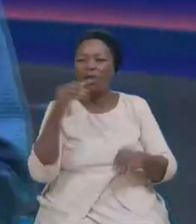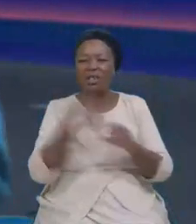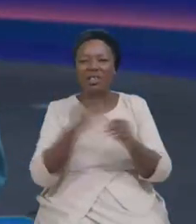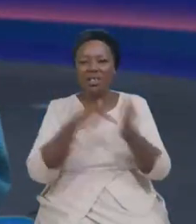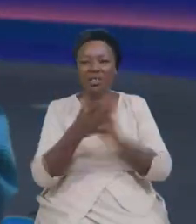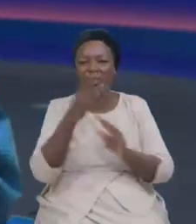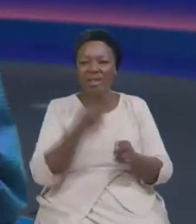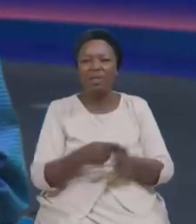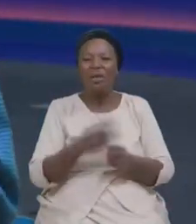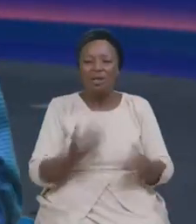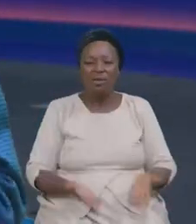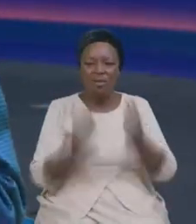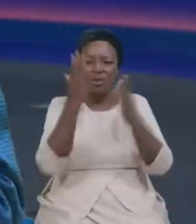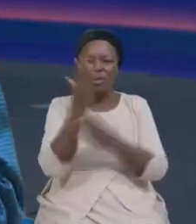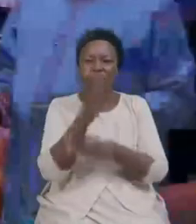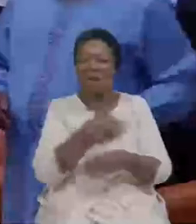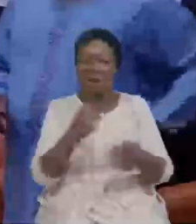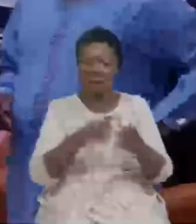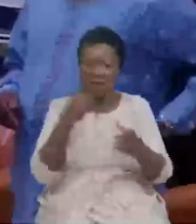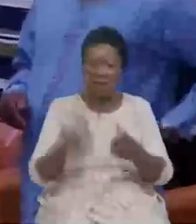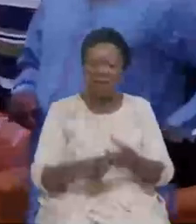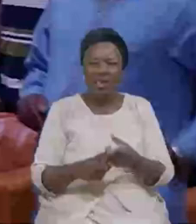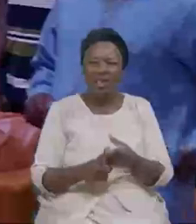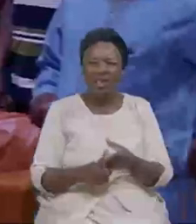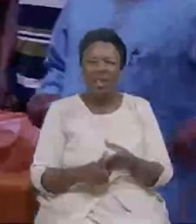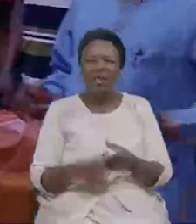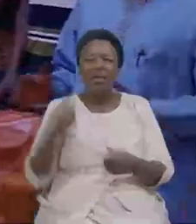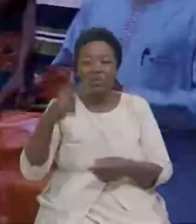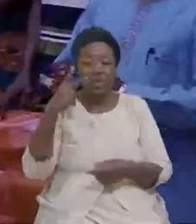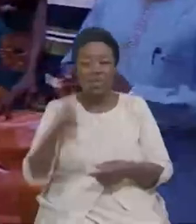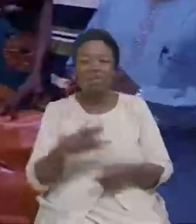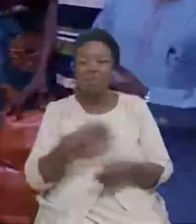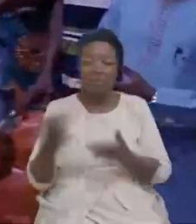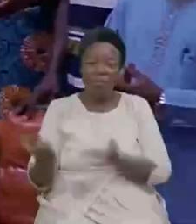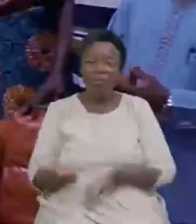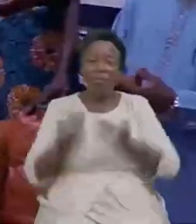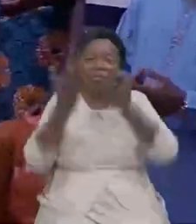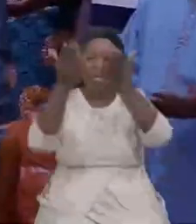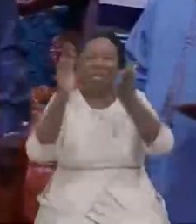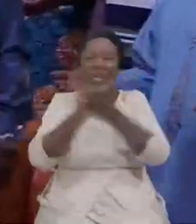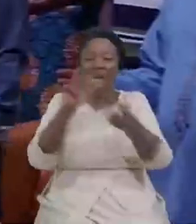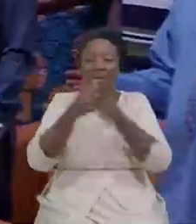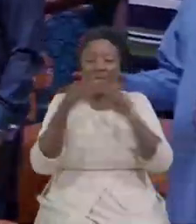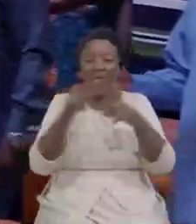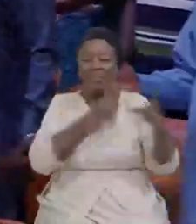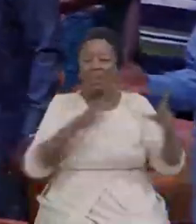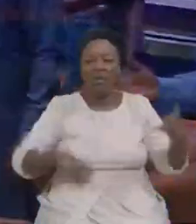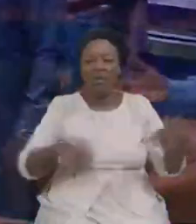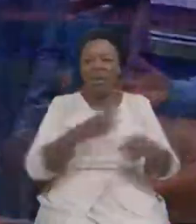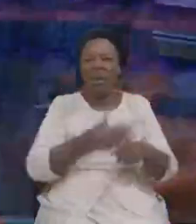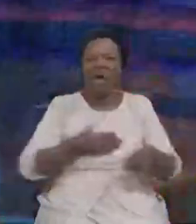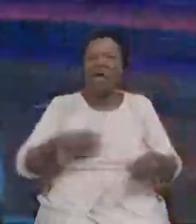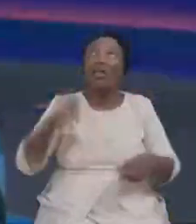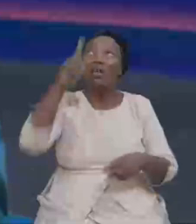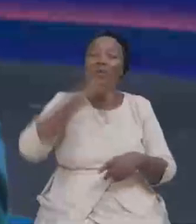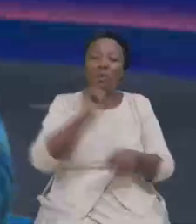levons-nous. Et présente ce problème à Dieu. Et selon sa parole